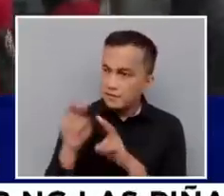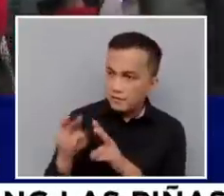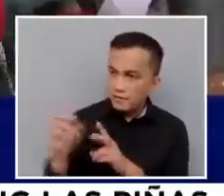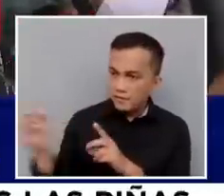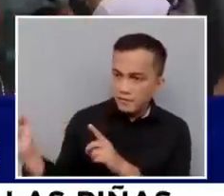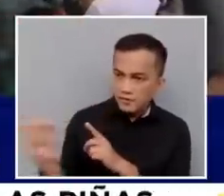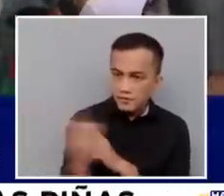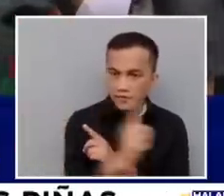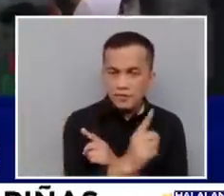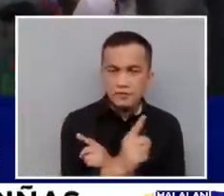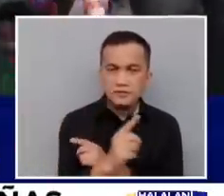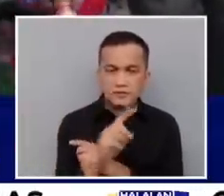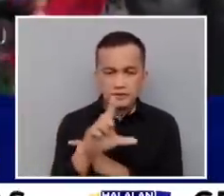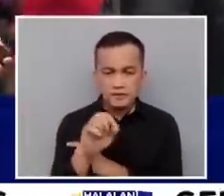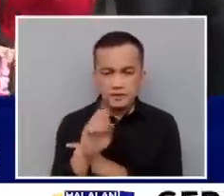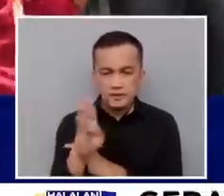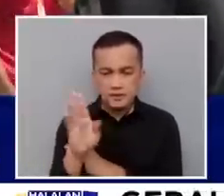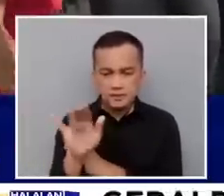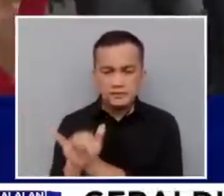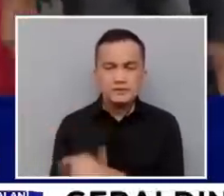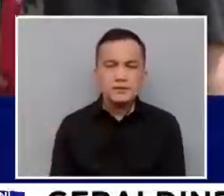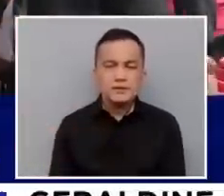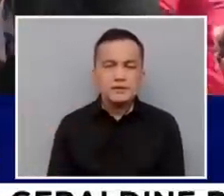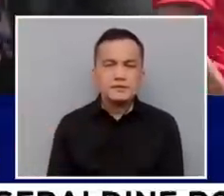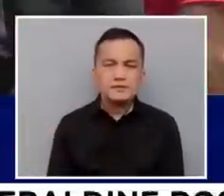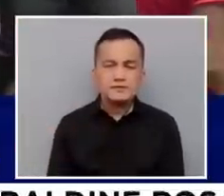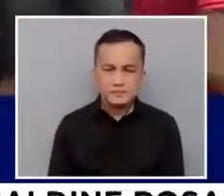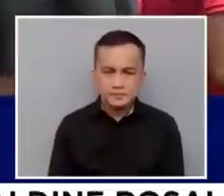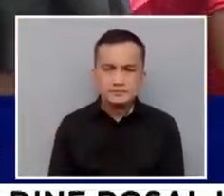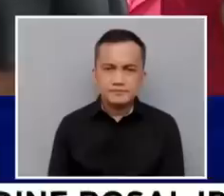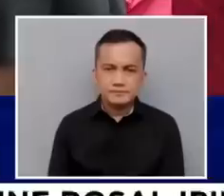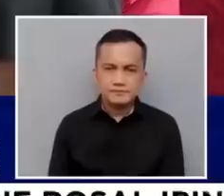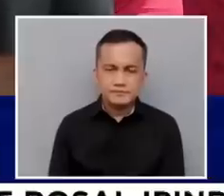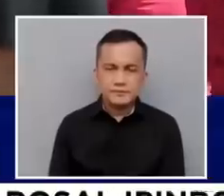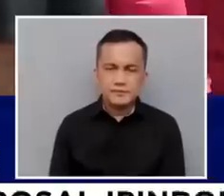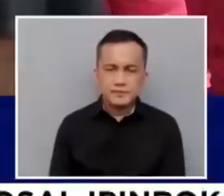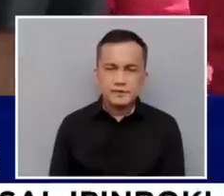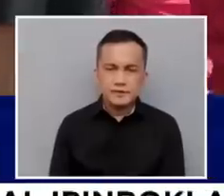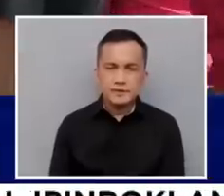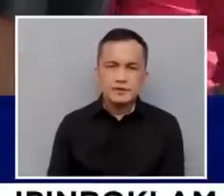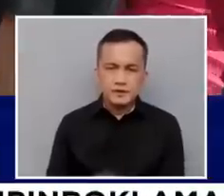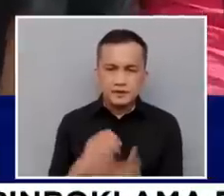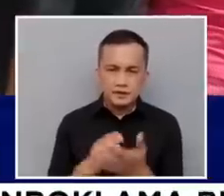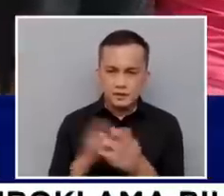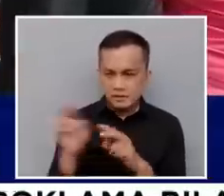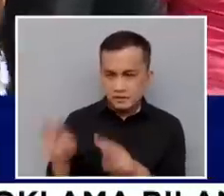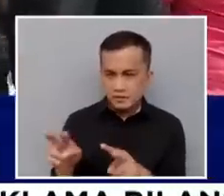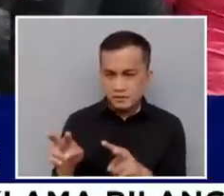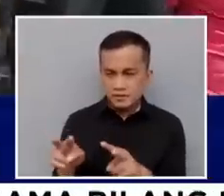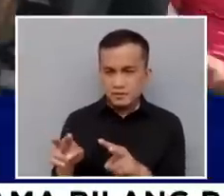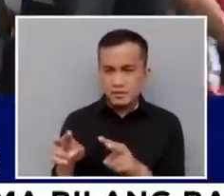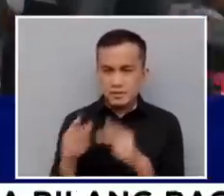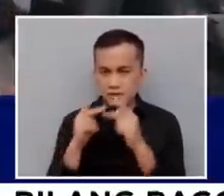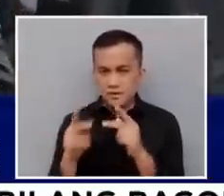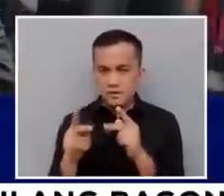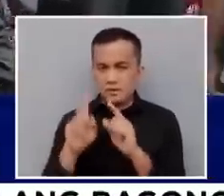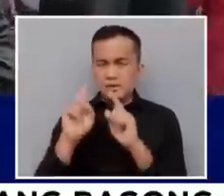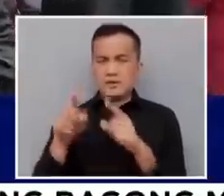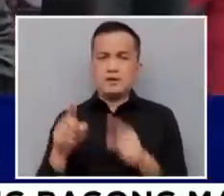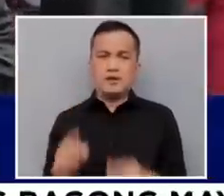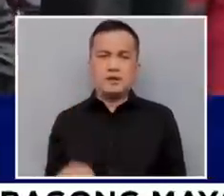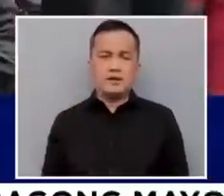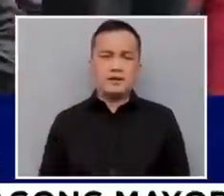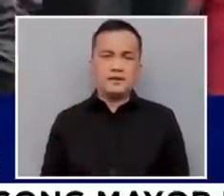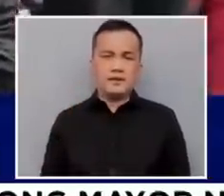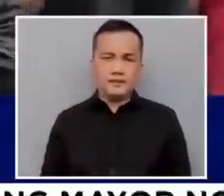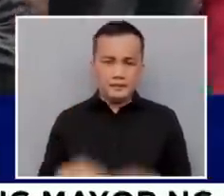sa main lobby. So meron ng ilan na nakita siya, although wala talaga yung formal public appearance dahil yung kanyang